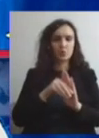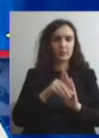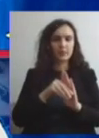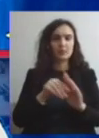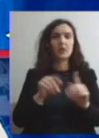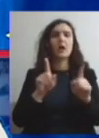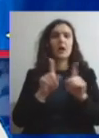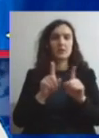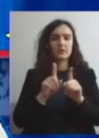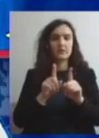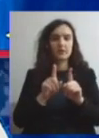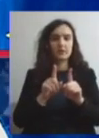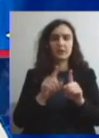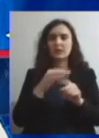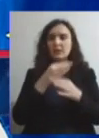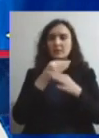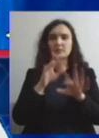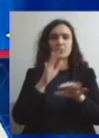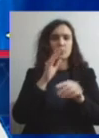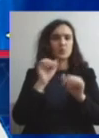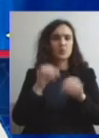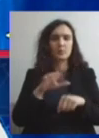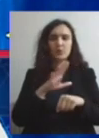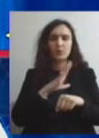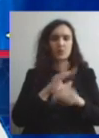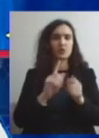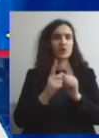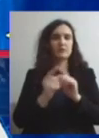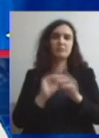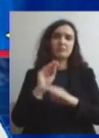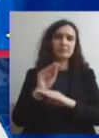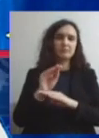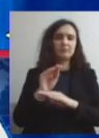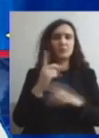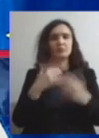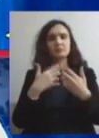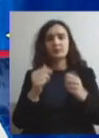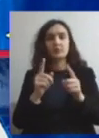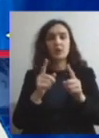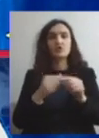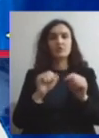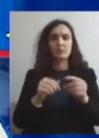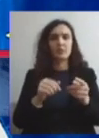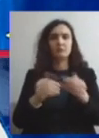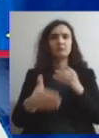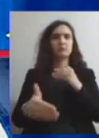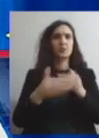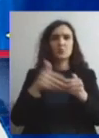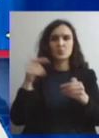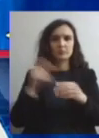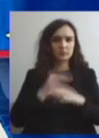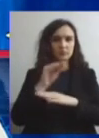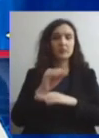უნდა, მაჩვენებლები ნებისმიერ დროს შესაძლებელია, რომ შეიცვალოს და ჩვენ დავდგეთ ახალი რეალობის წინაშე. ამის